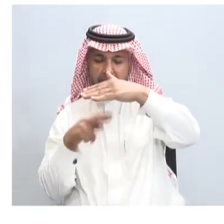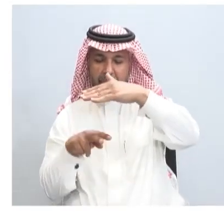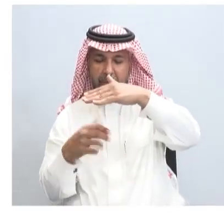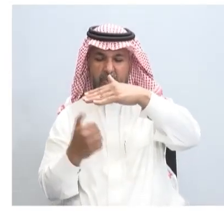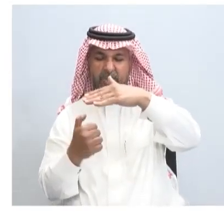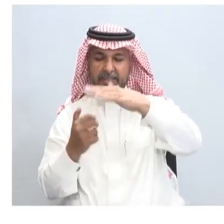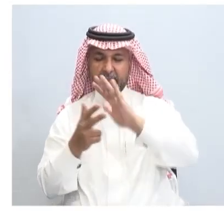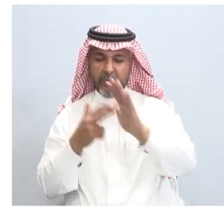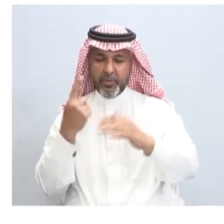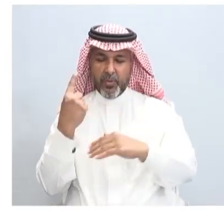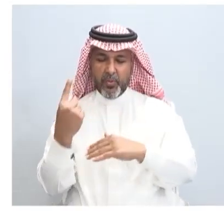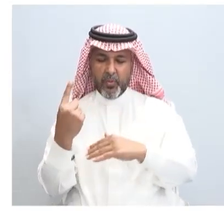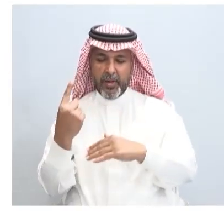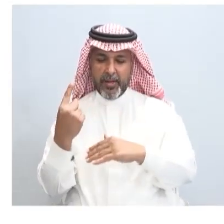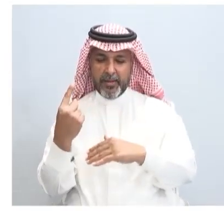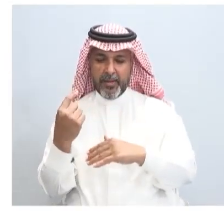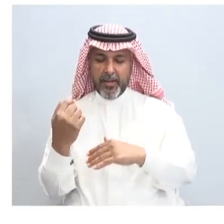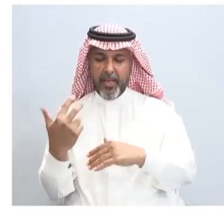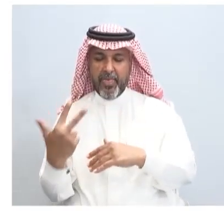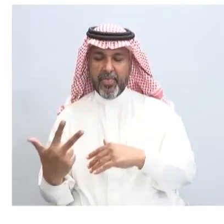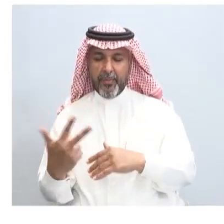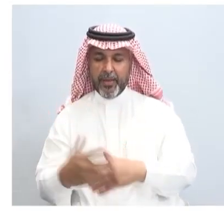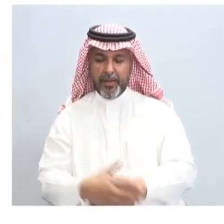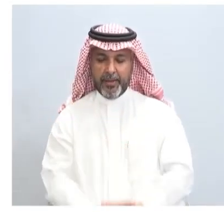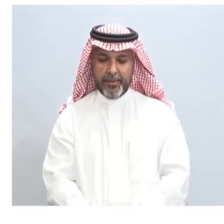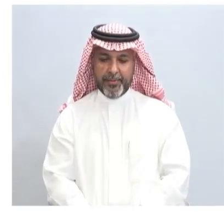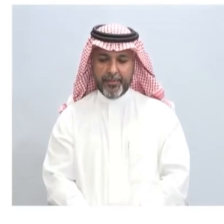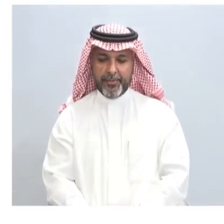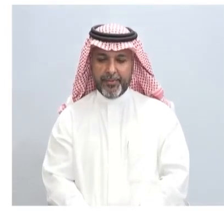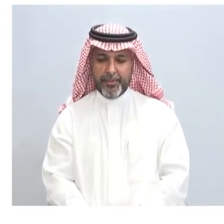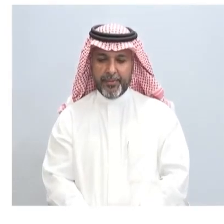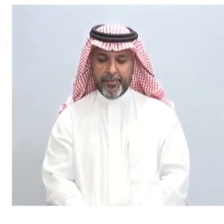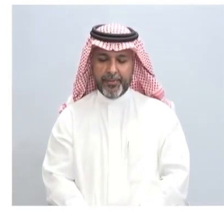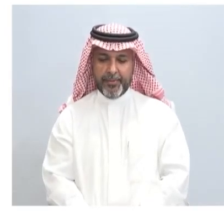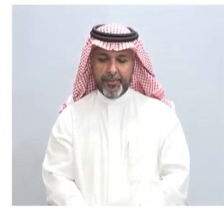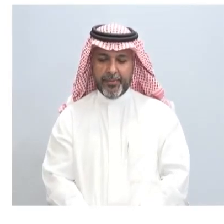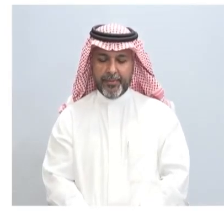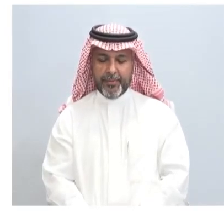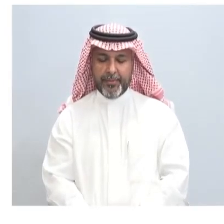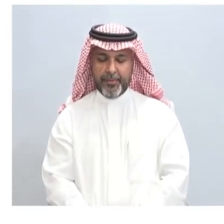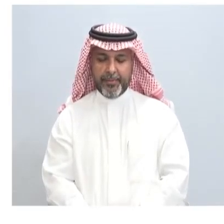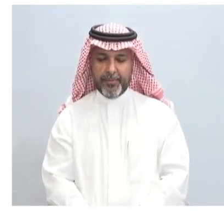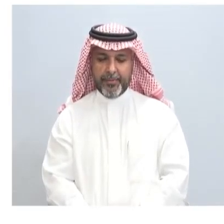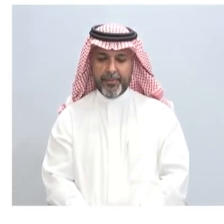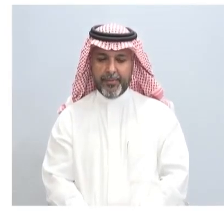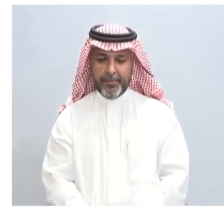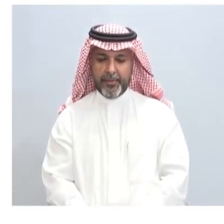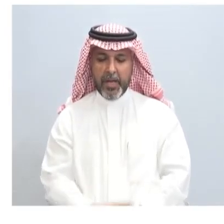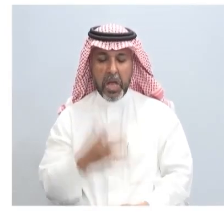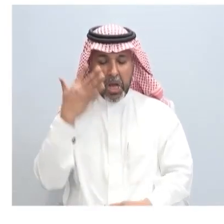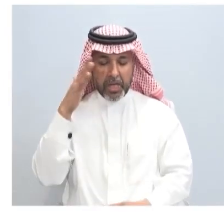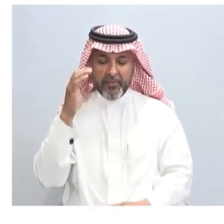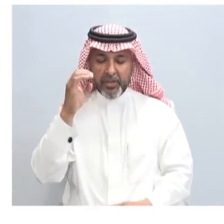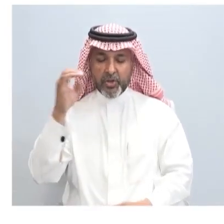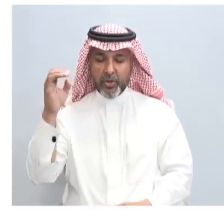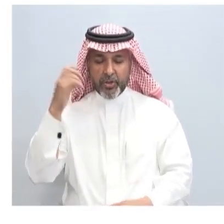360 هذه عباره عن واحد من اصل ث او ثمن او ممكن نقول 12.5% ليش انا اعطيك اكثر من اجابه